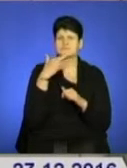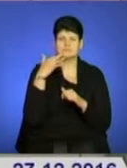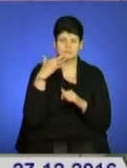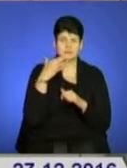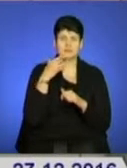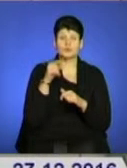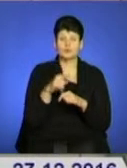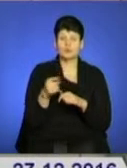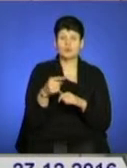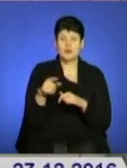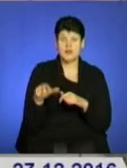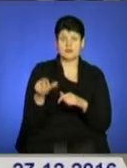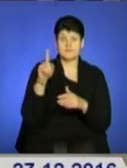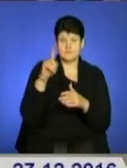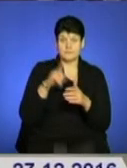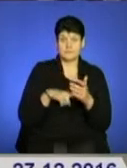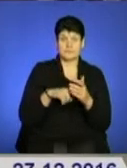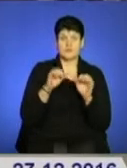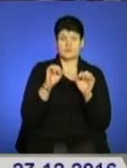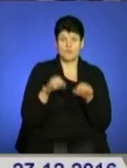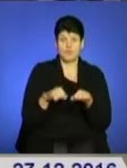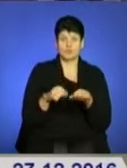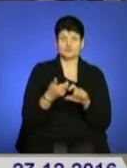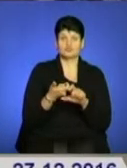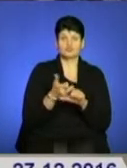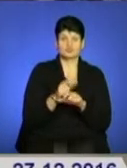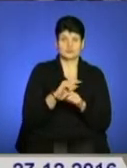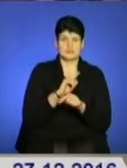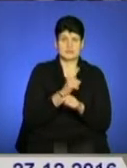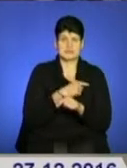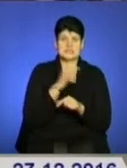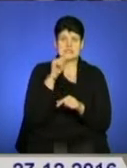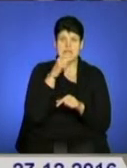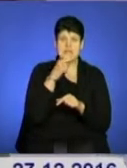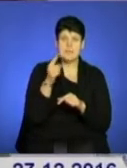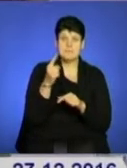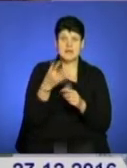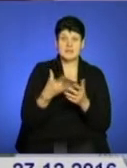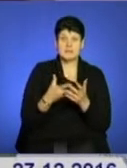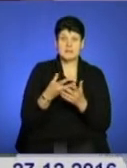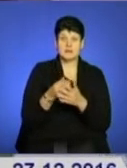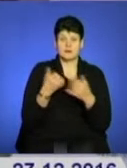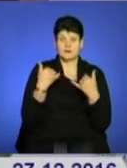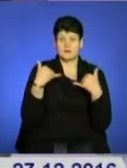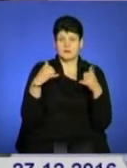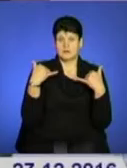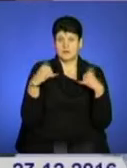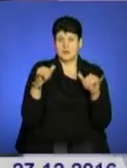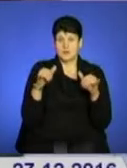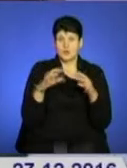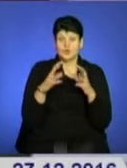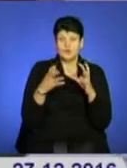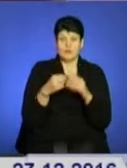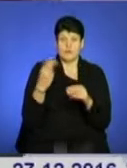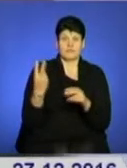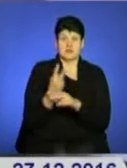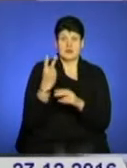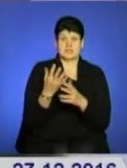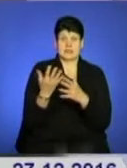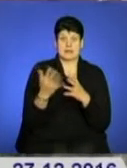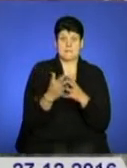тож тернополяни були переконані – зможуть суттєво зекономити. Однак перші ж платіжки шокували. Сума виявилася удвічі більшою,